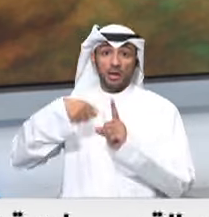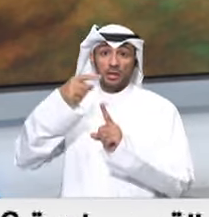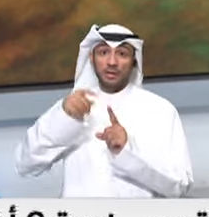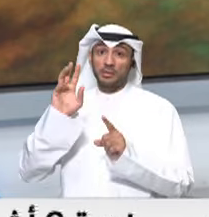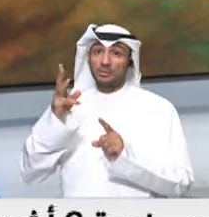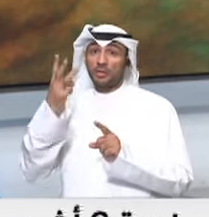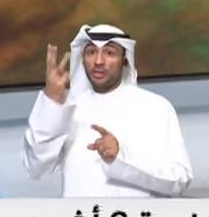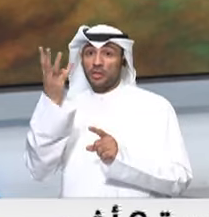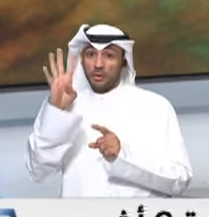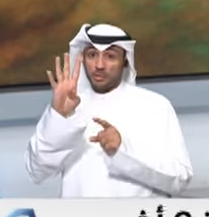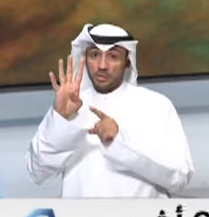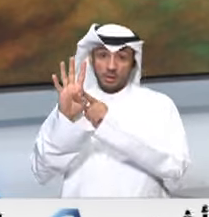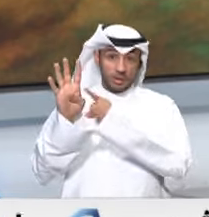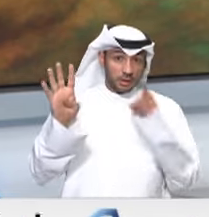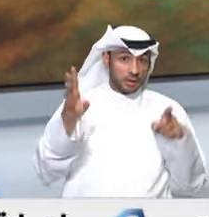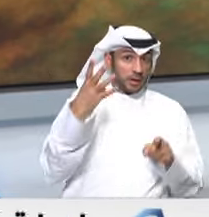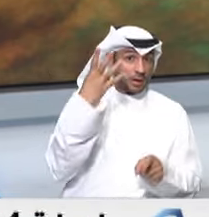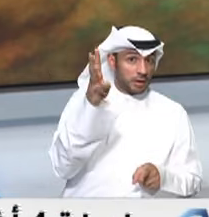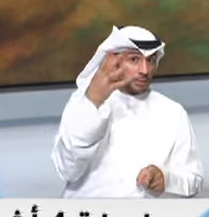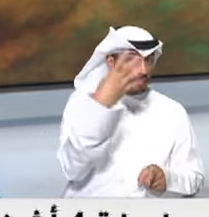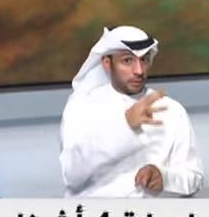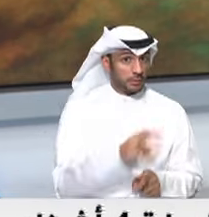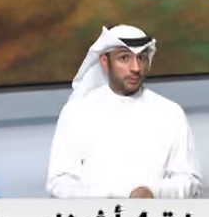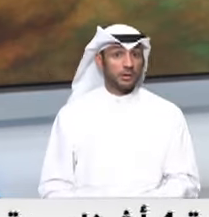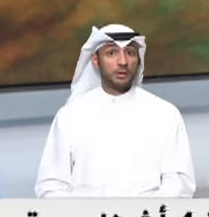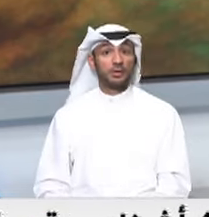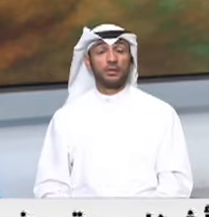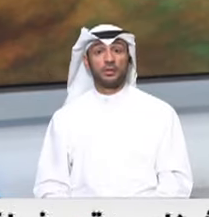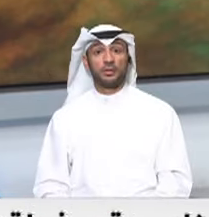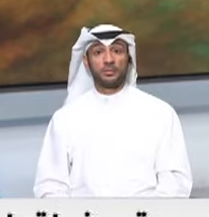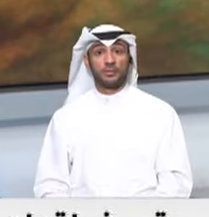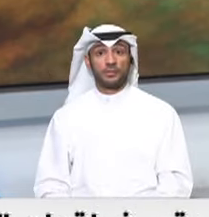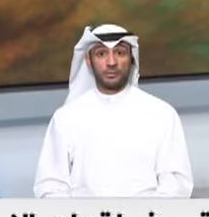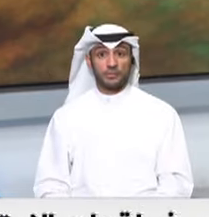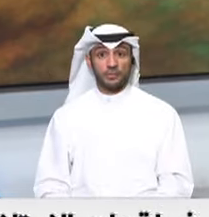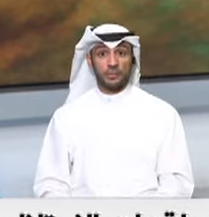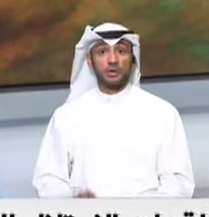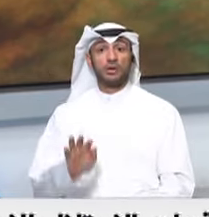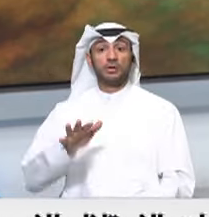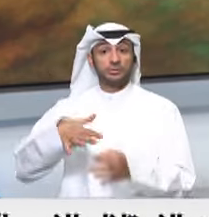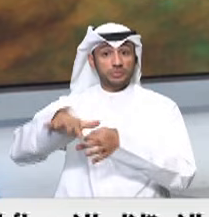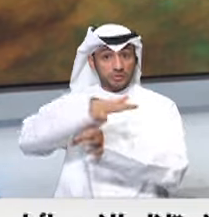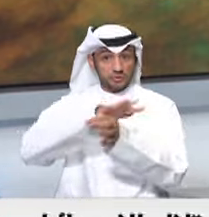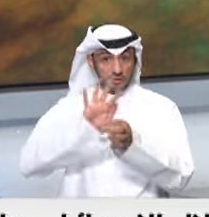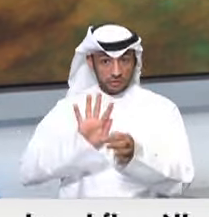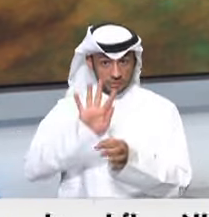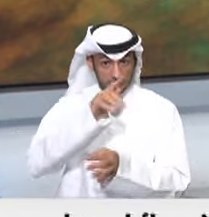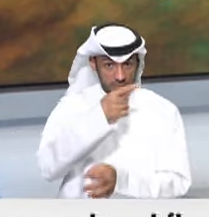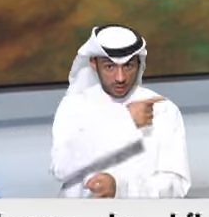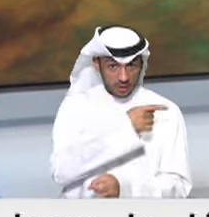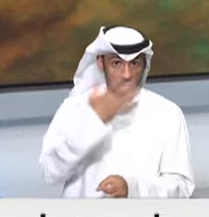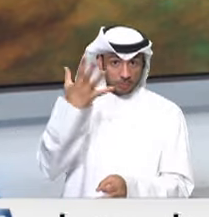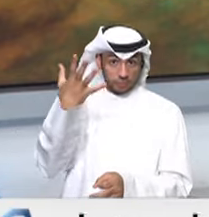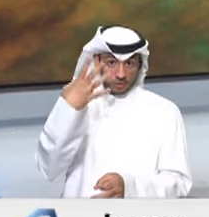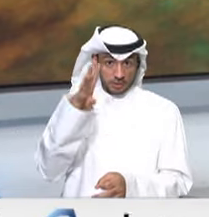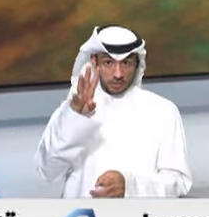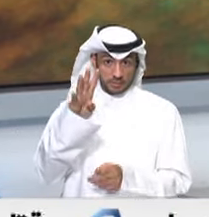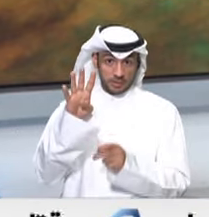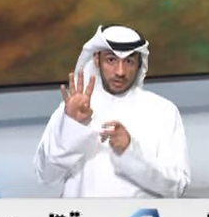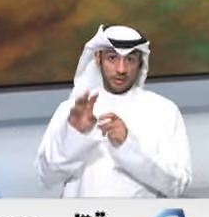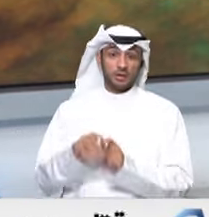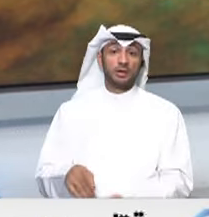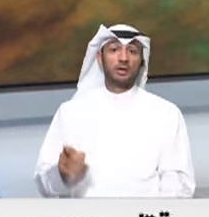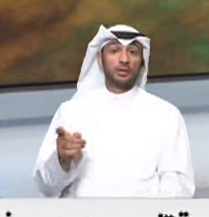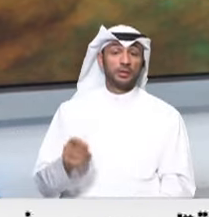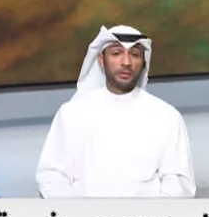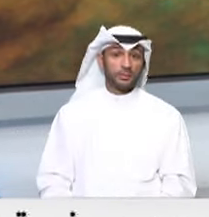43 الى ال 44 درجه مئويه في كب رو جارو ام المرادم جزرنا الشماليه 45 درجه مئويه في ورب